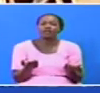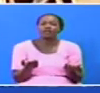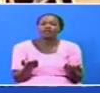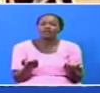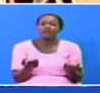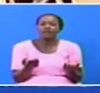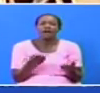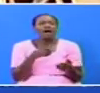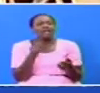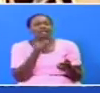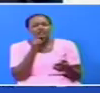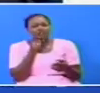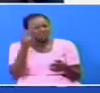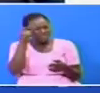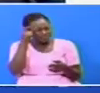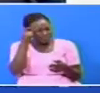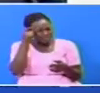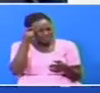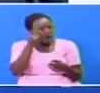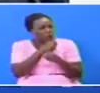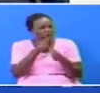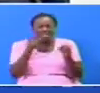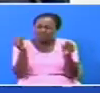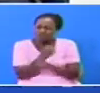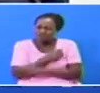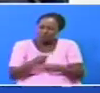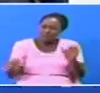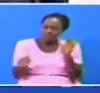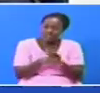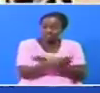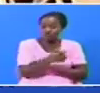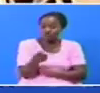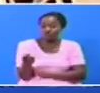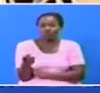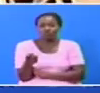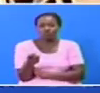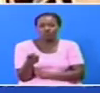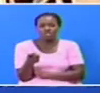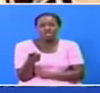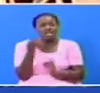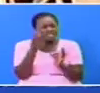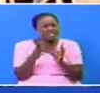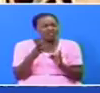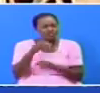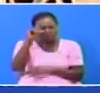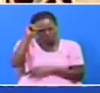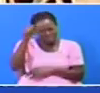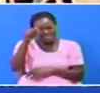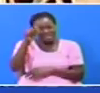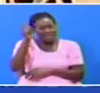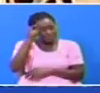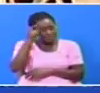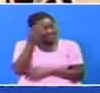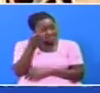Ule mtu ako na akili hawezi kuwatoa hawa watu hapa. Kama wewe uko na akili na wewe